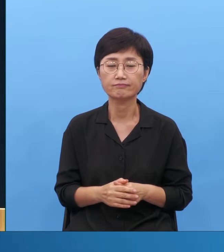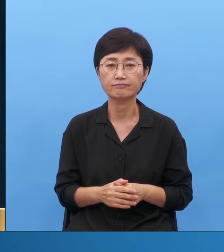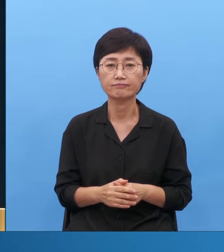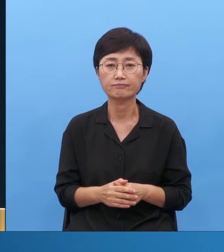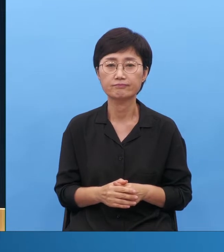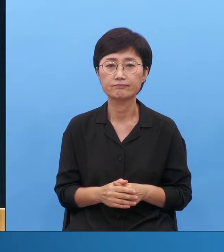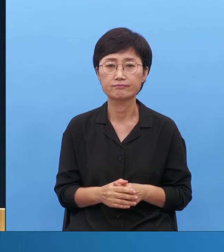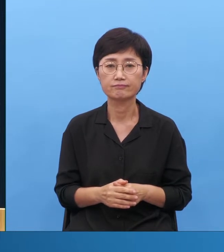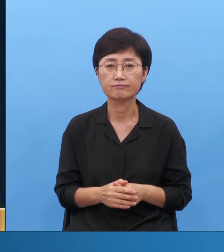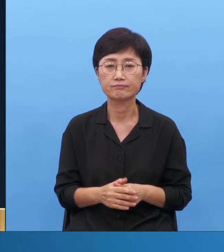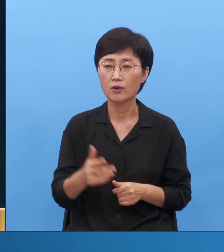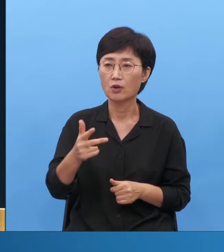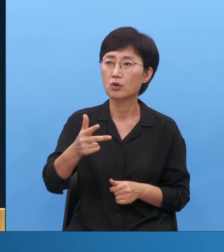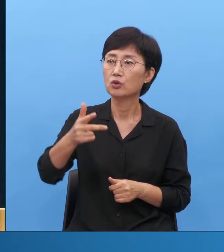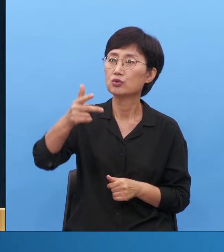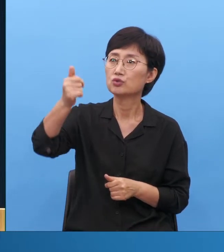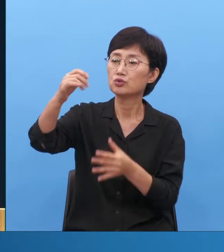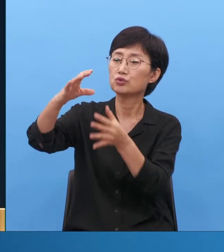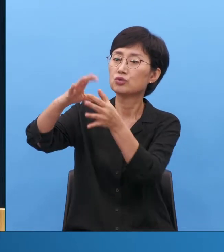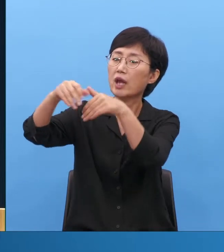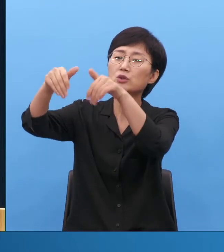pastors. 주의 종들이